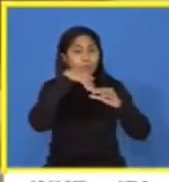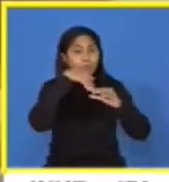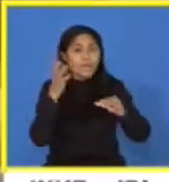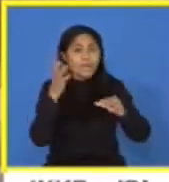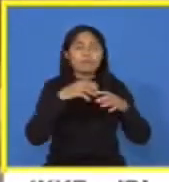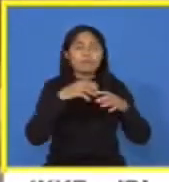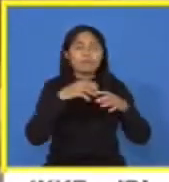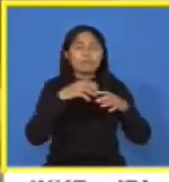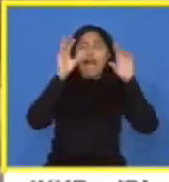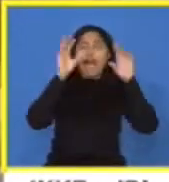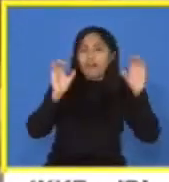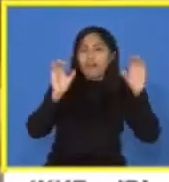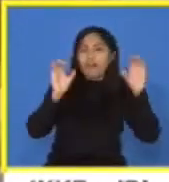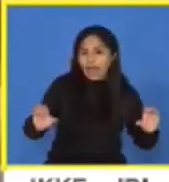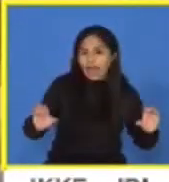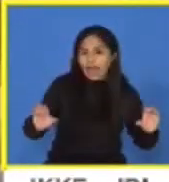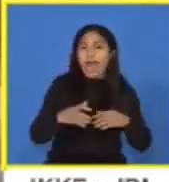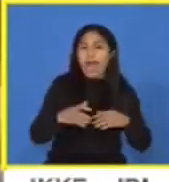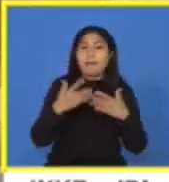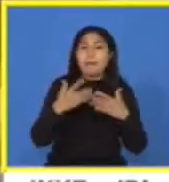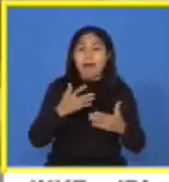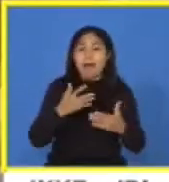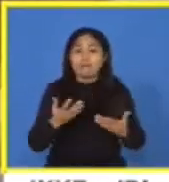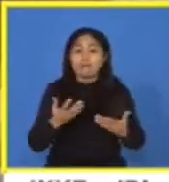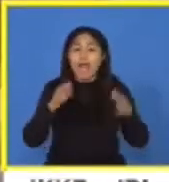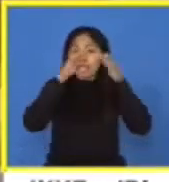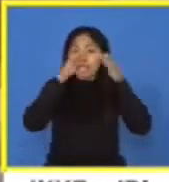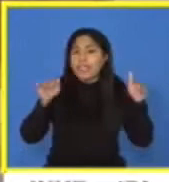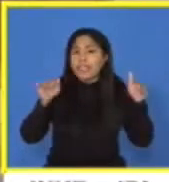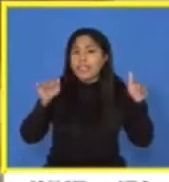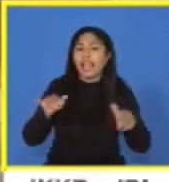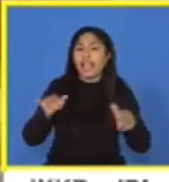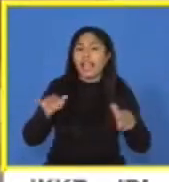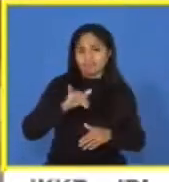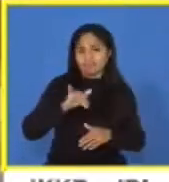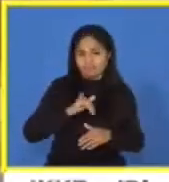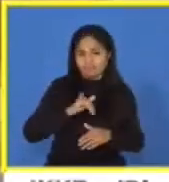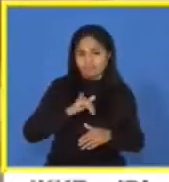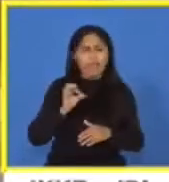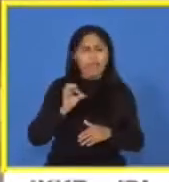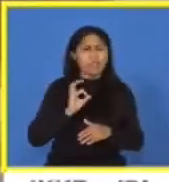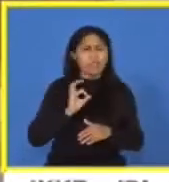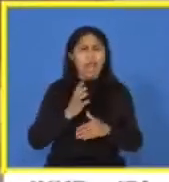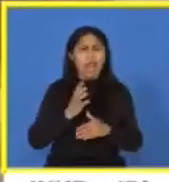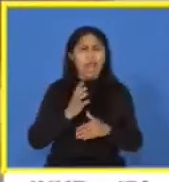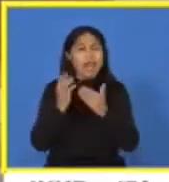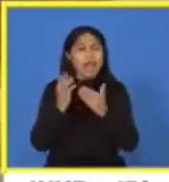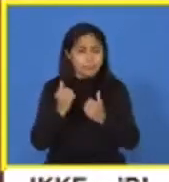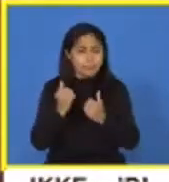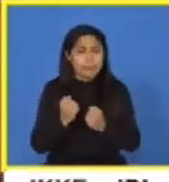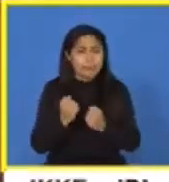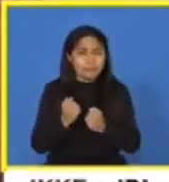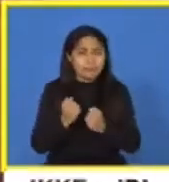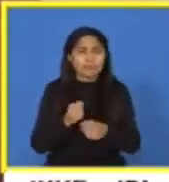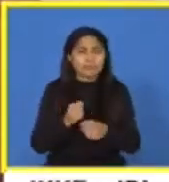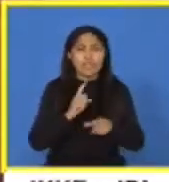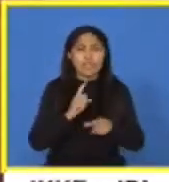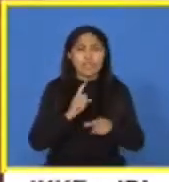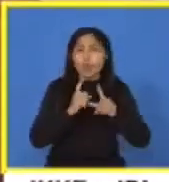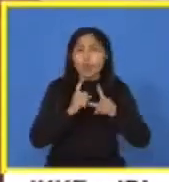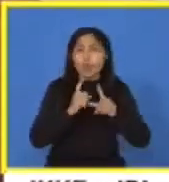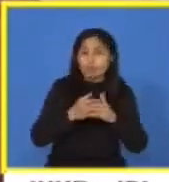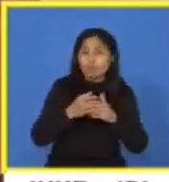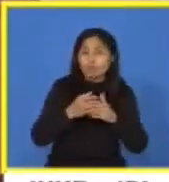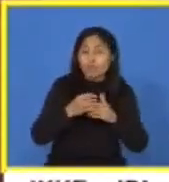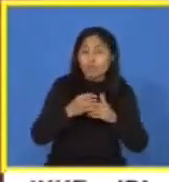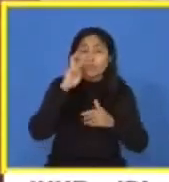dan Tahun Baru bersama keluarga di Nusa Tenggara Timur. Nah, kita tidak harapkan bahwa ketika saudara-saudara kita